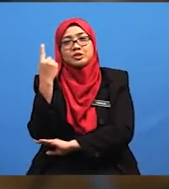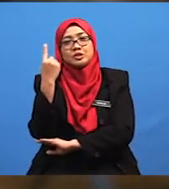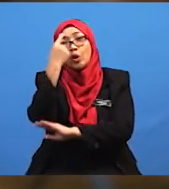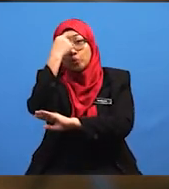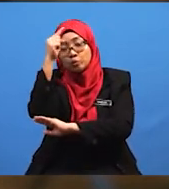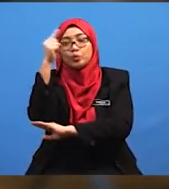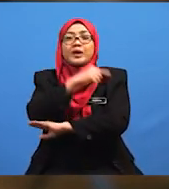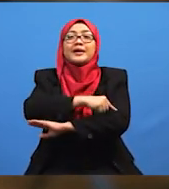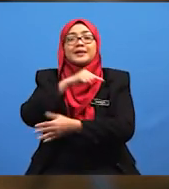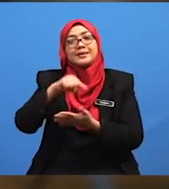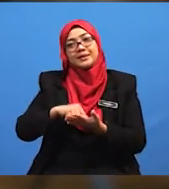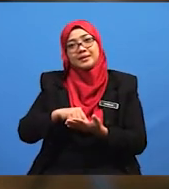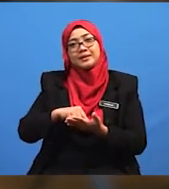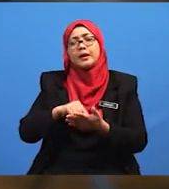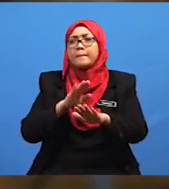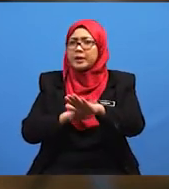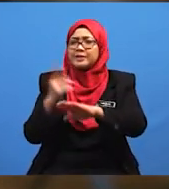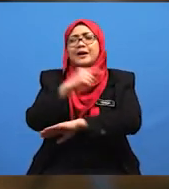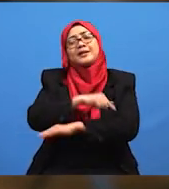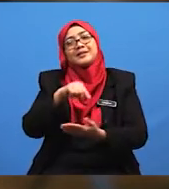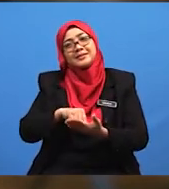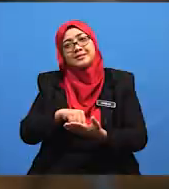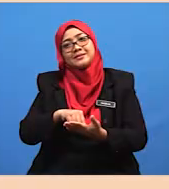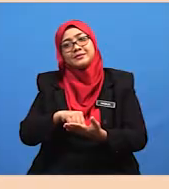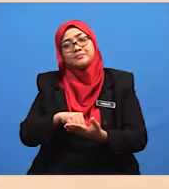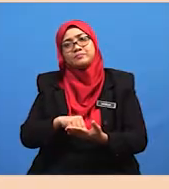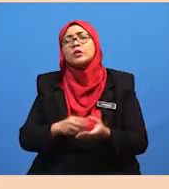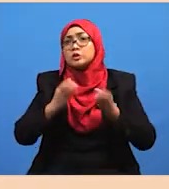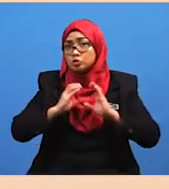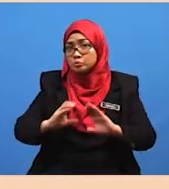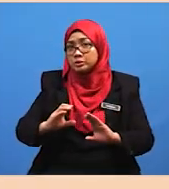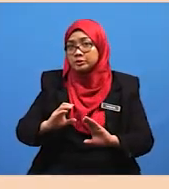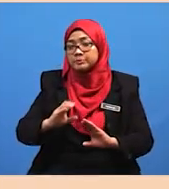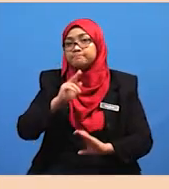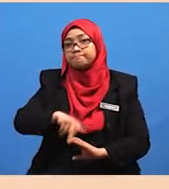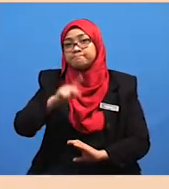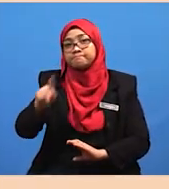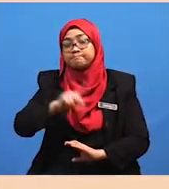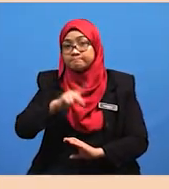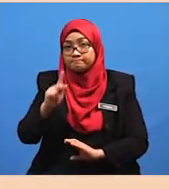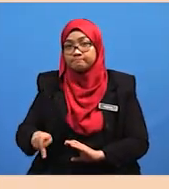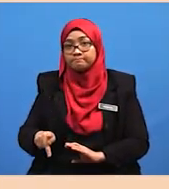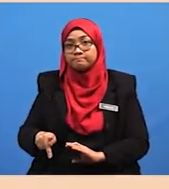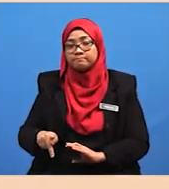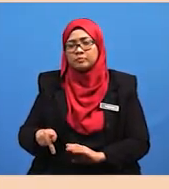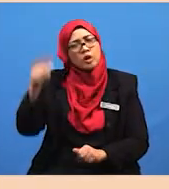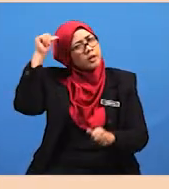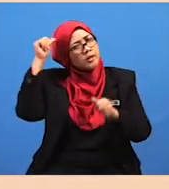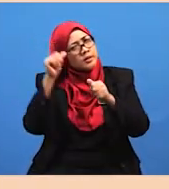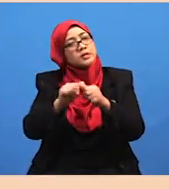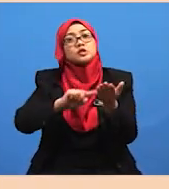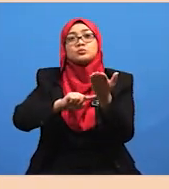seksi pembelajaran kita pada hari ini jubel pelajar-pelajar imbas kembali